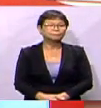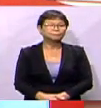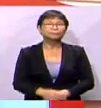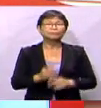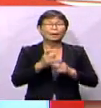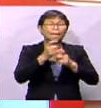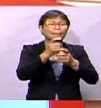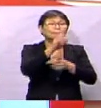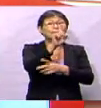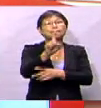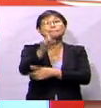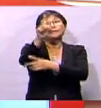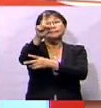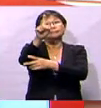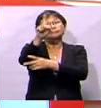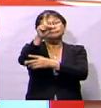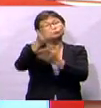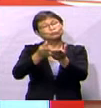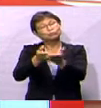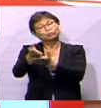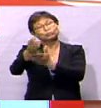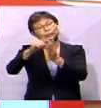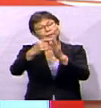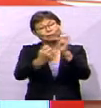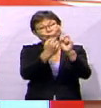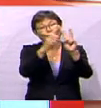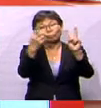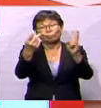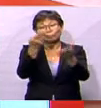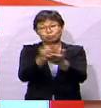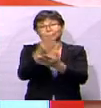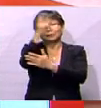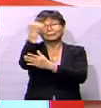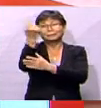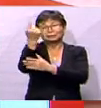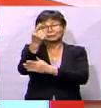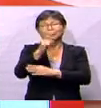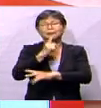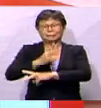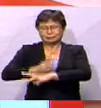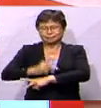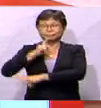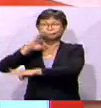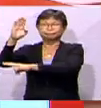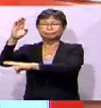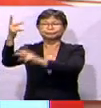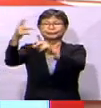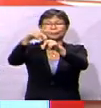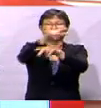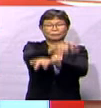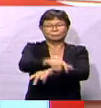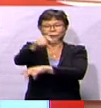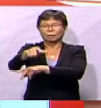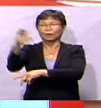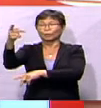Pemberian Bantuan Rakyat Satu Malaysia BRIM secara berterusan sejak 2012 membuktikan kerajaan sentiasa mengutarakan janji kepada rakyat. Ketua Menteri